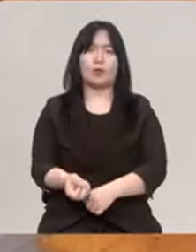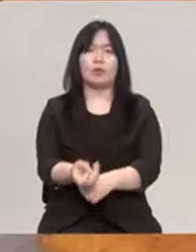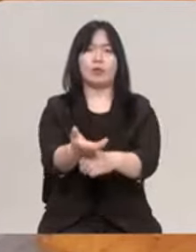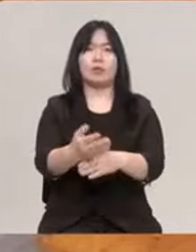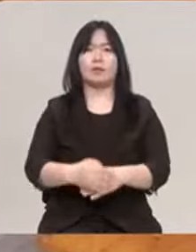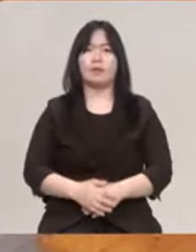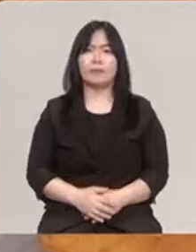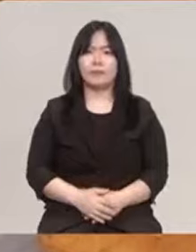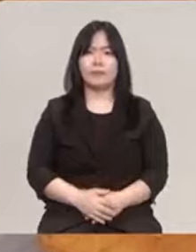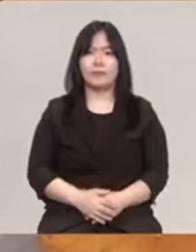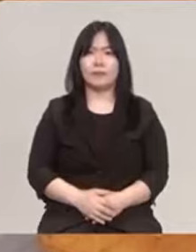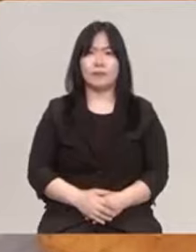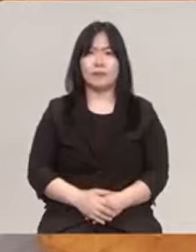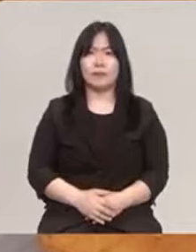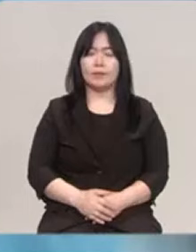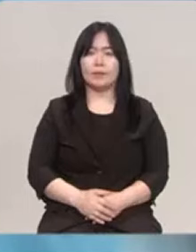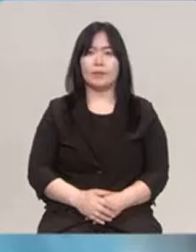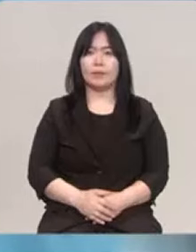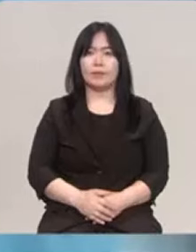보도합니다.